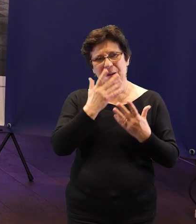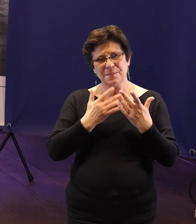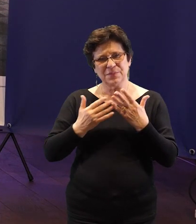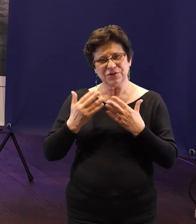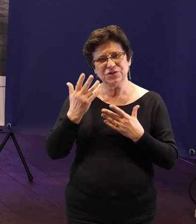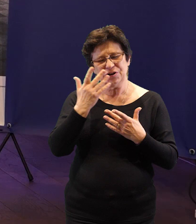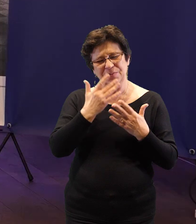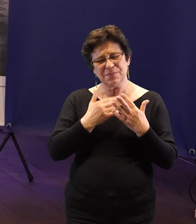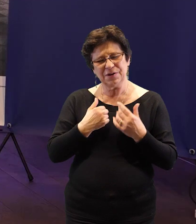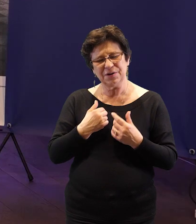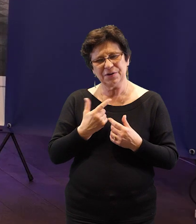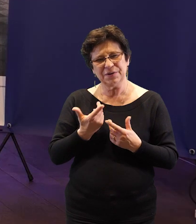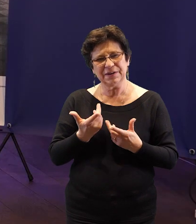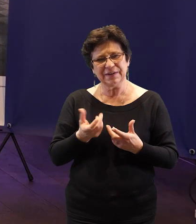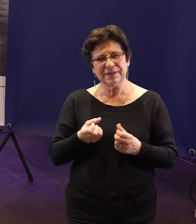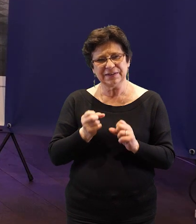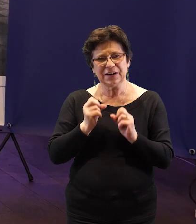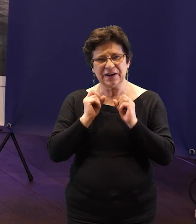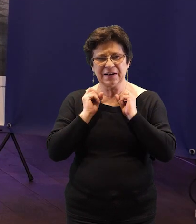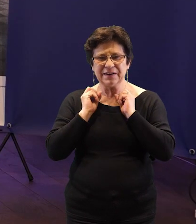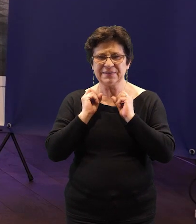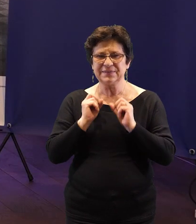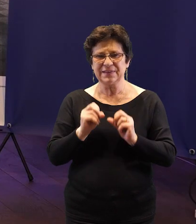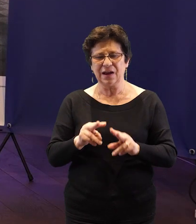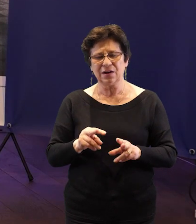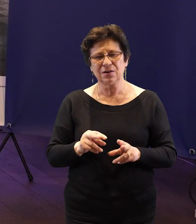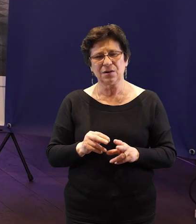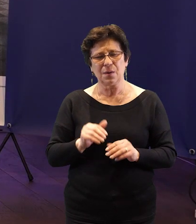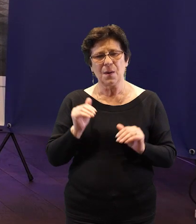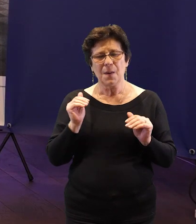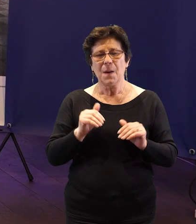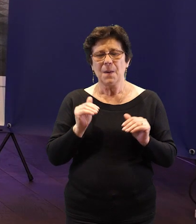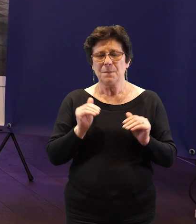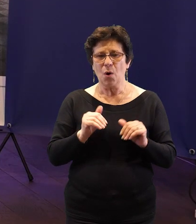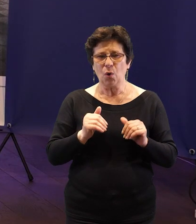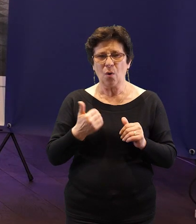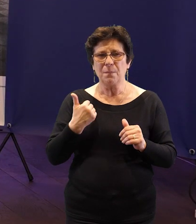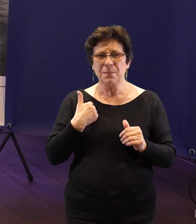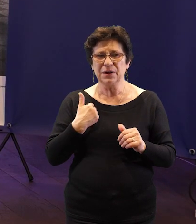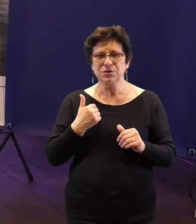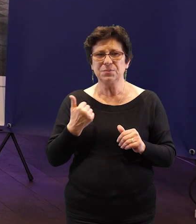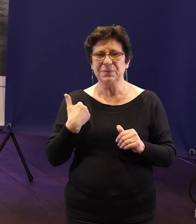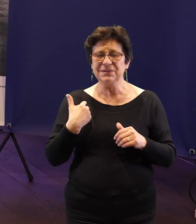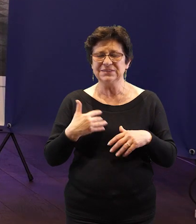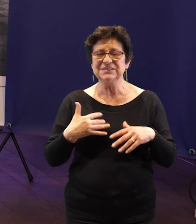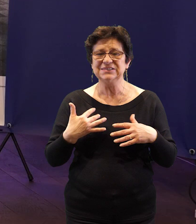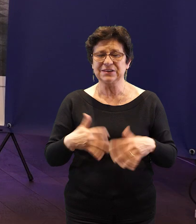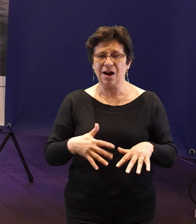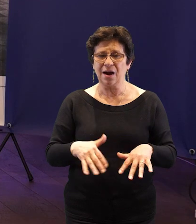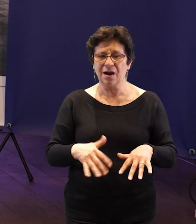ostatnie 2 lata, ostatni rok może sobie zdajemy sprawę, jaki to jest strach. Natomiast w